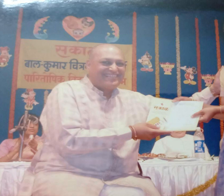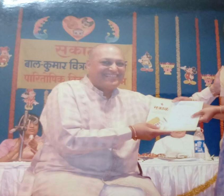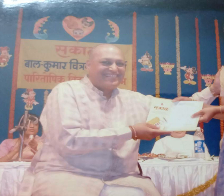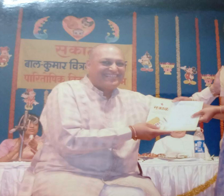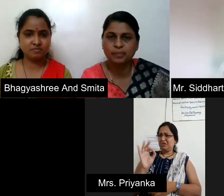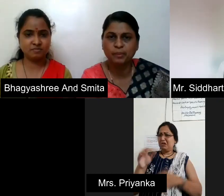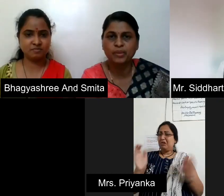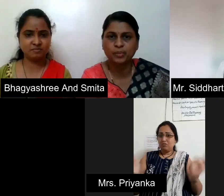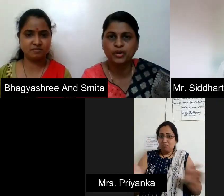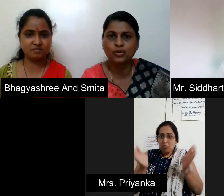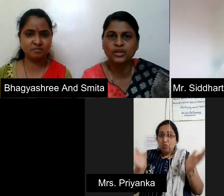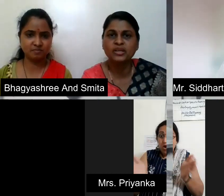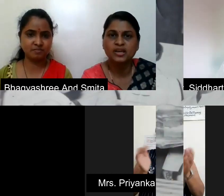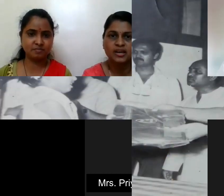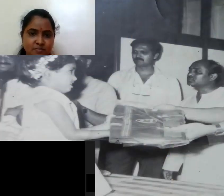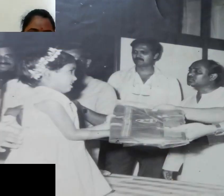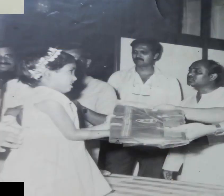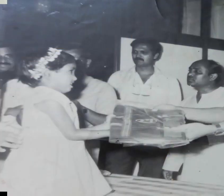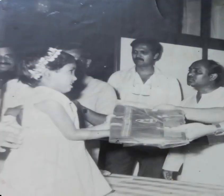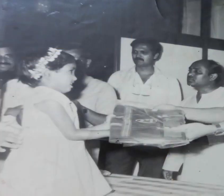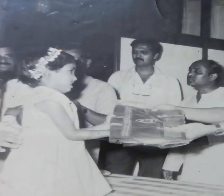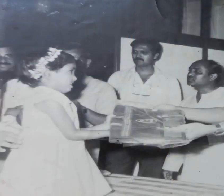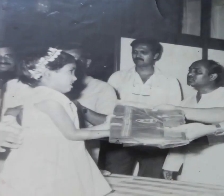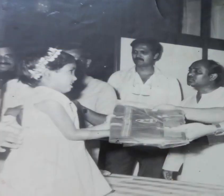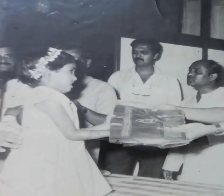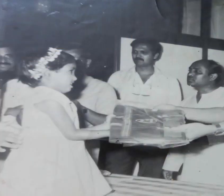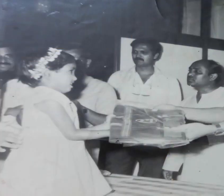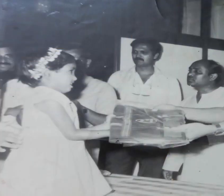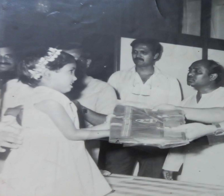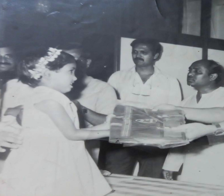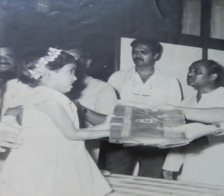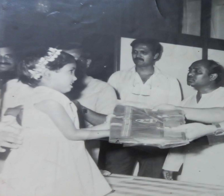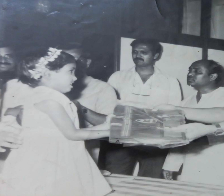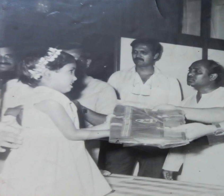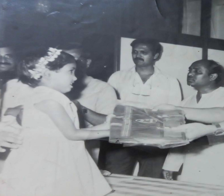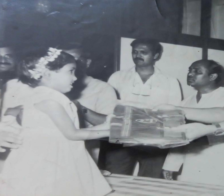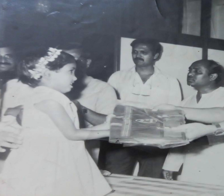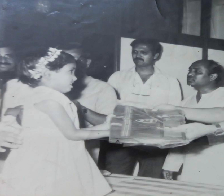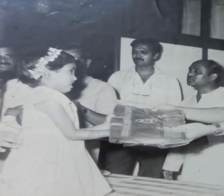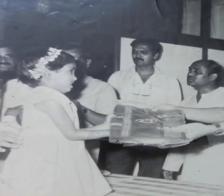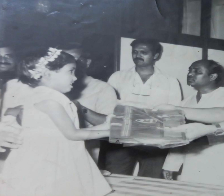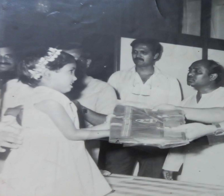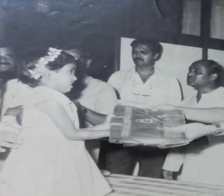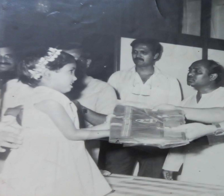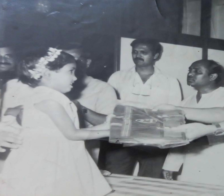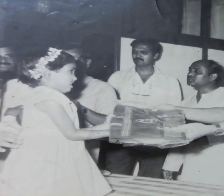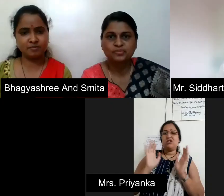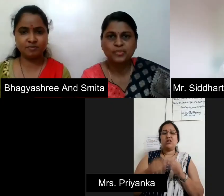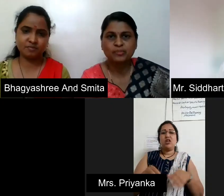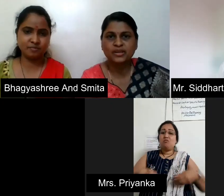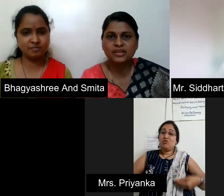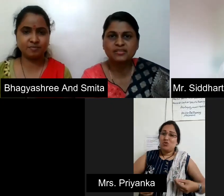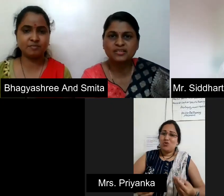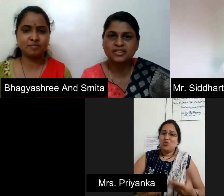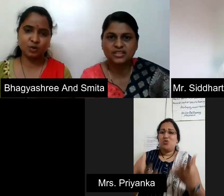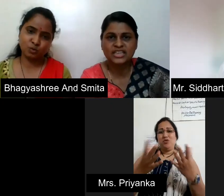मोटिवेट किया और हमारे पापा मम्मी को भी थोड़ा बताया उस बारे में। तो वहां से उसकी जर्नी स्टार्ट हुई।